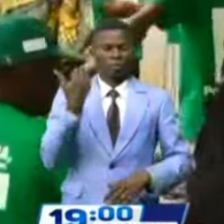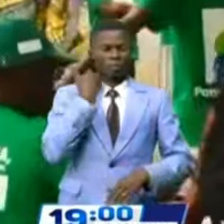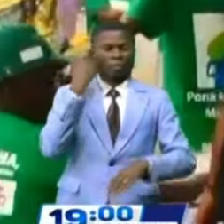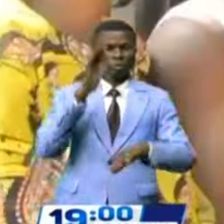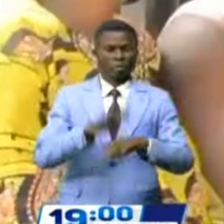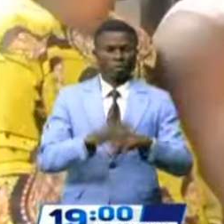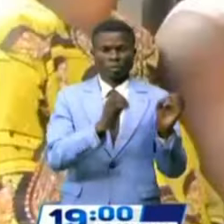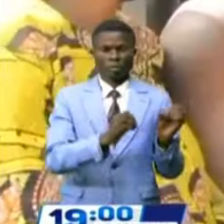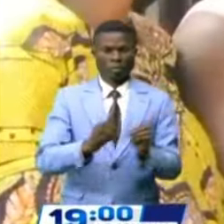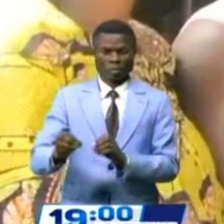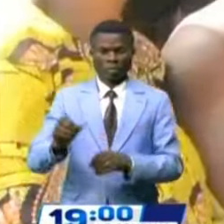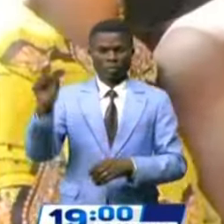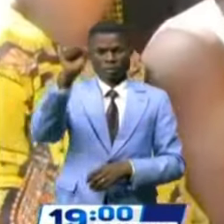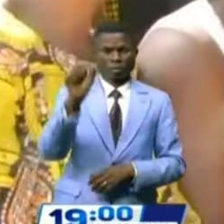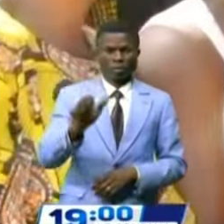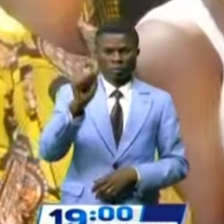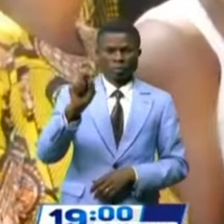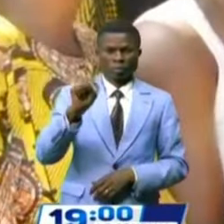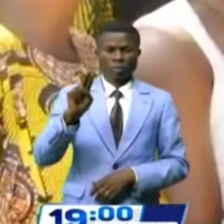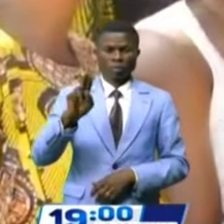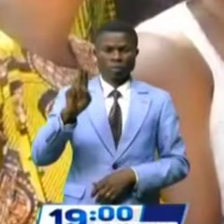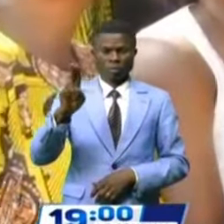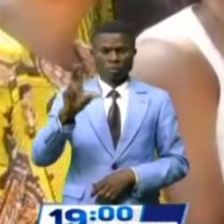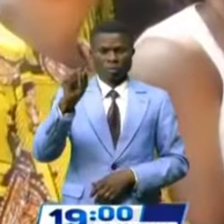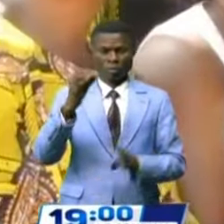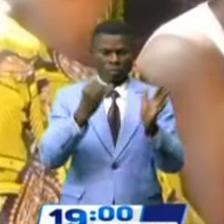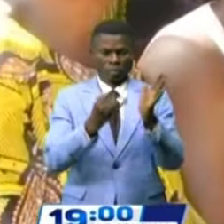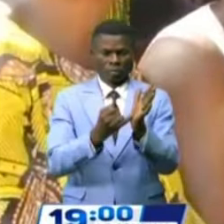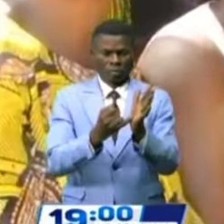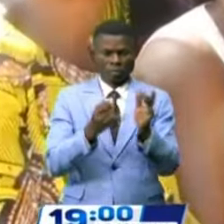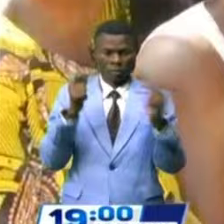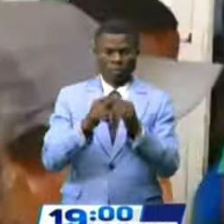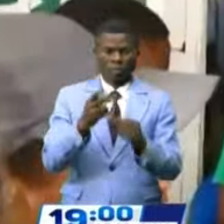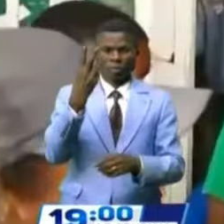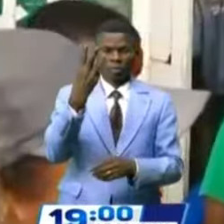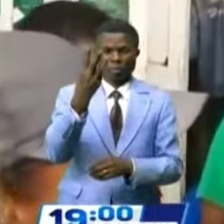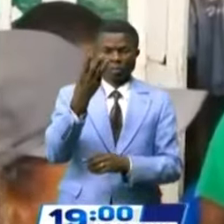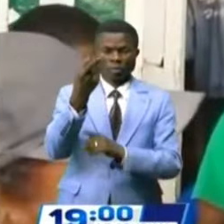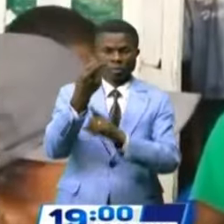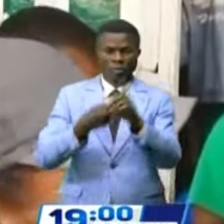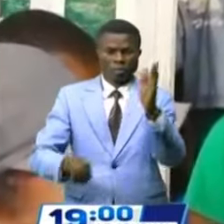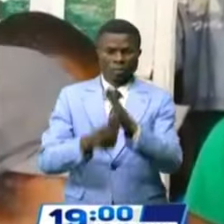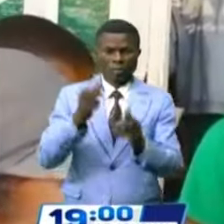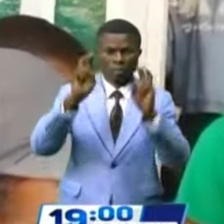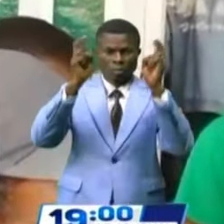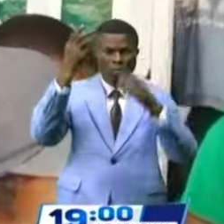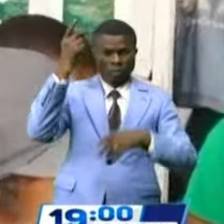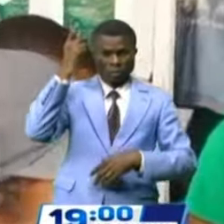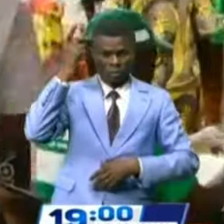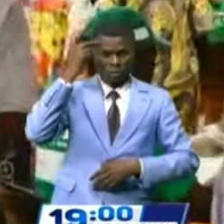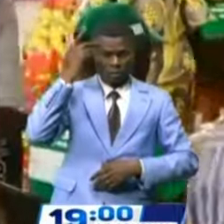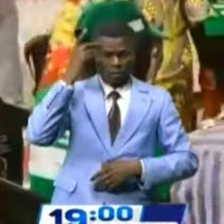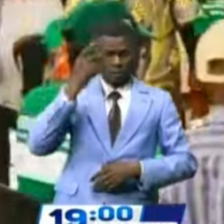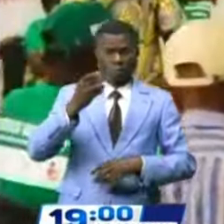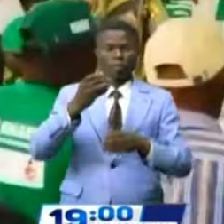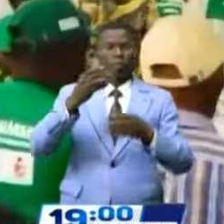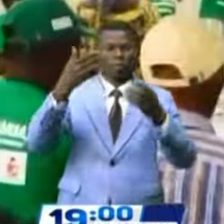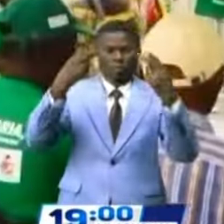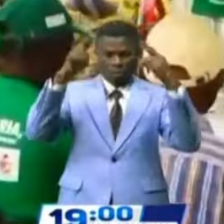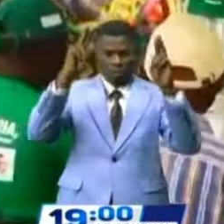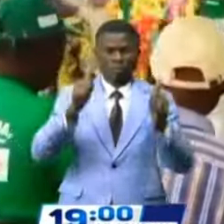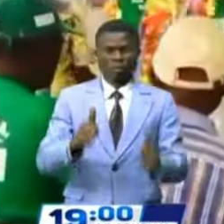paludisme organisée par Sanru Asbel du 26 au 3 novembre dernier dans la ville de Kikwit a été couronné de